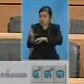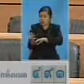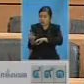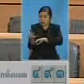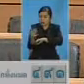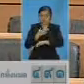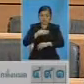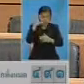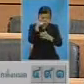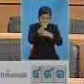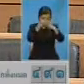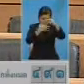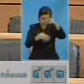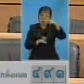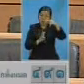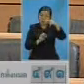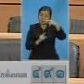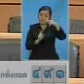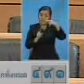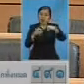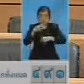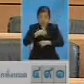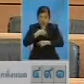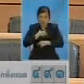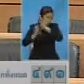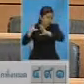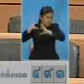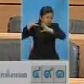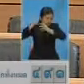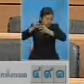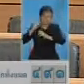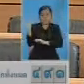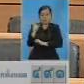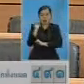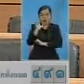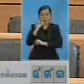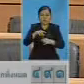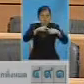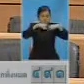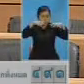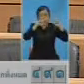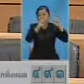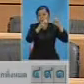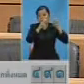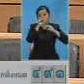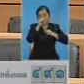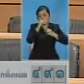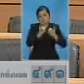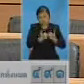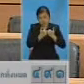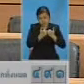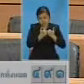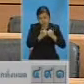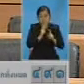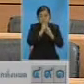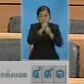ข้อ61 ครับ อยากจะให้ผู้อภิปรายเพราะมันไม่เข้ากับยัตติข้